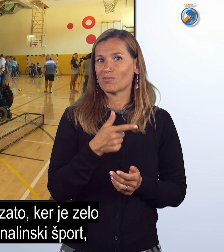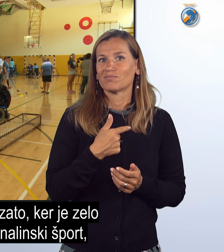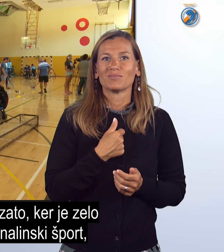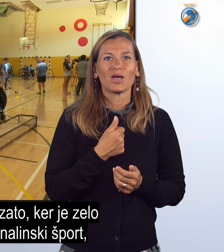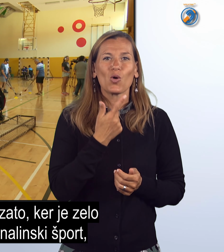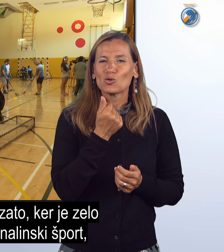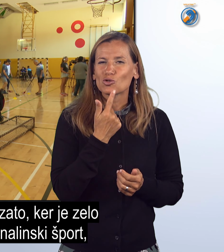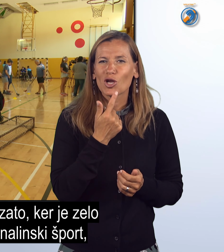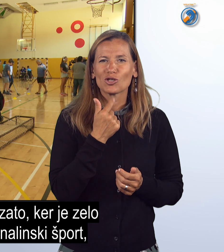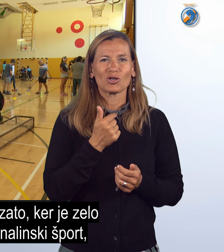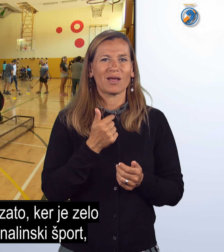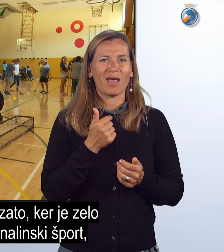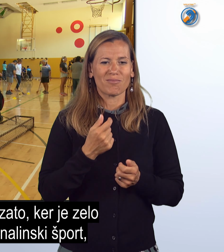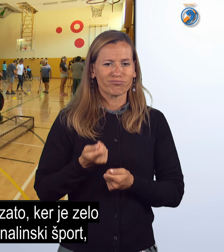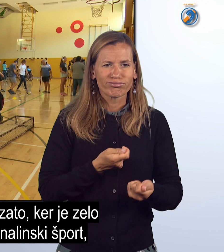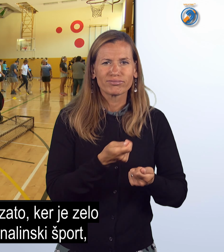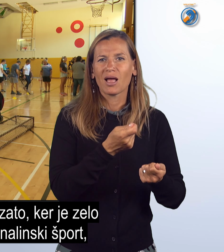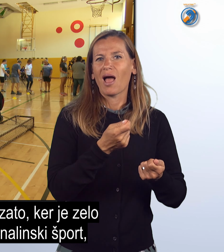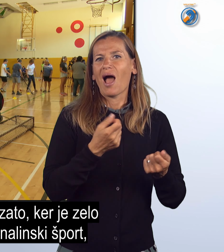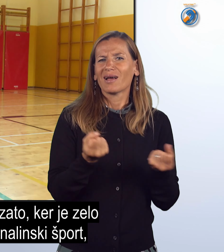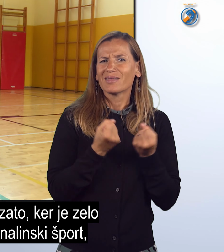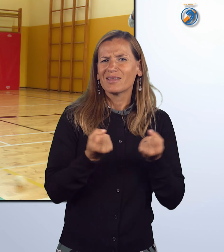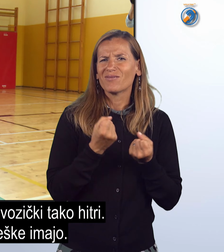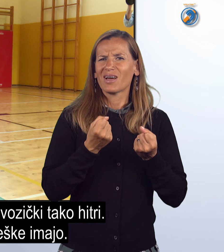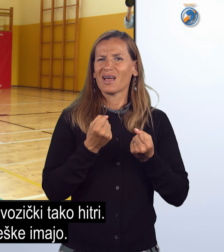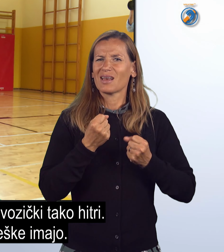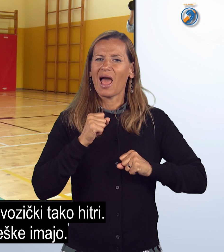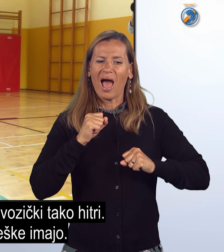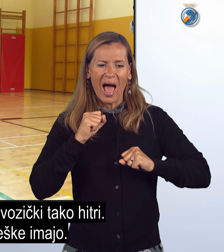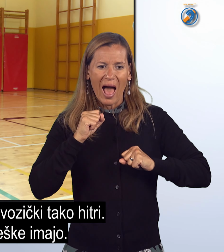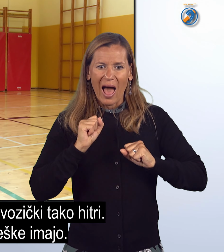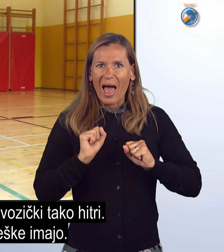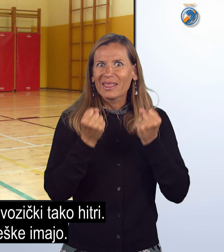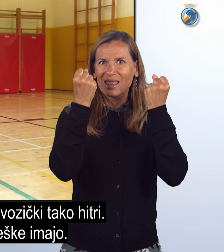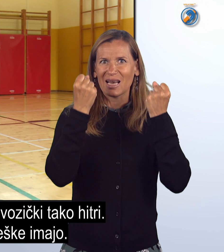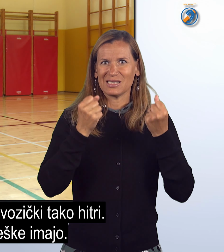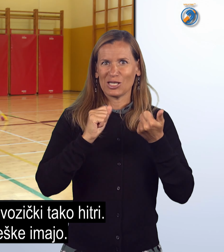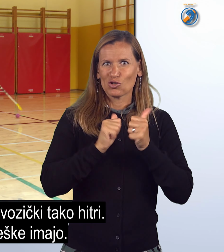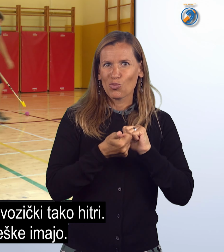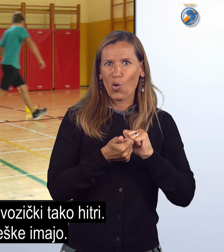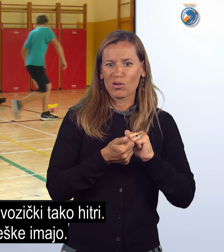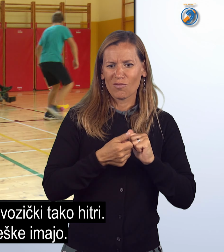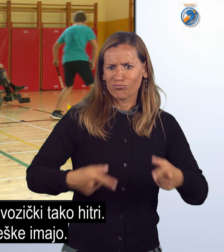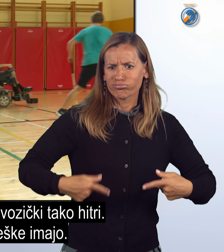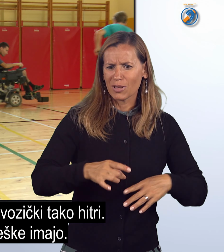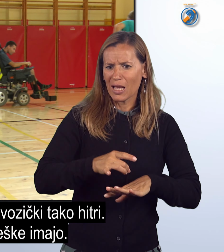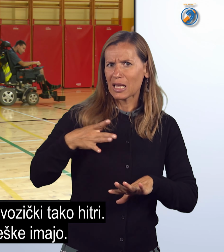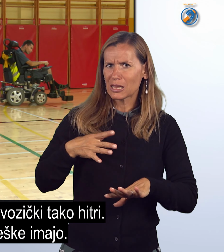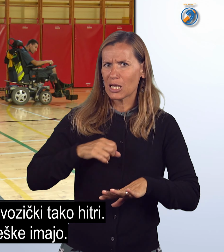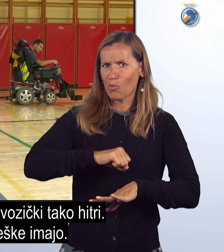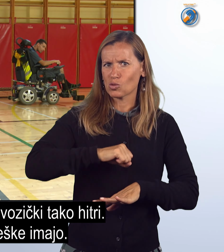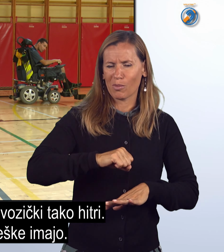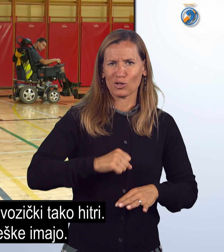ker je zelo aktiven in adrenalinski šport, še posebej, ki so vozički tako hitri, velike pospeške majo.